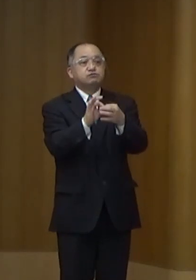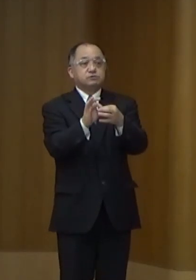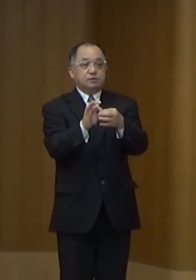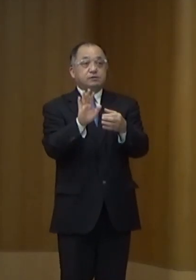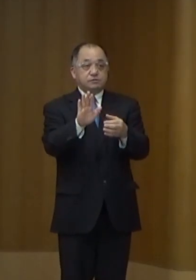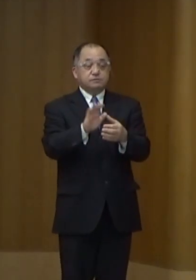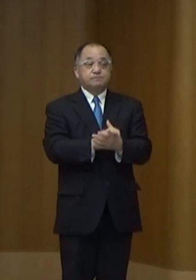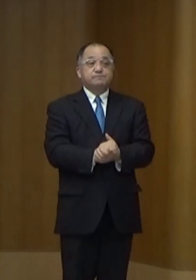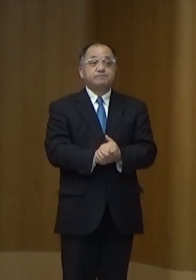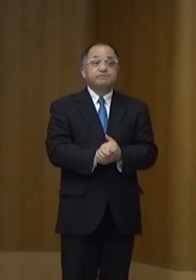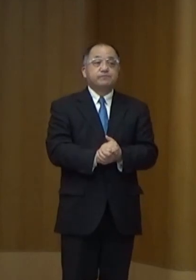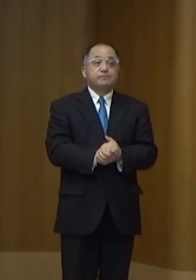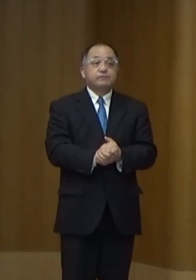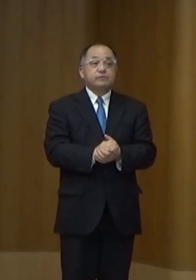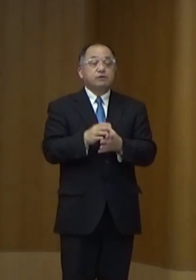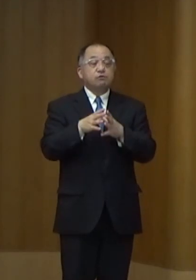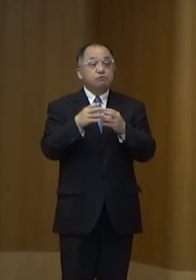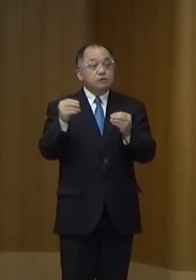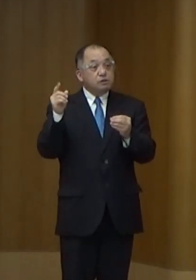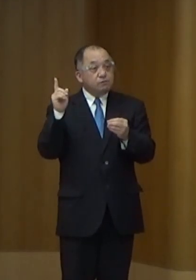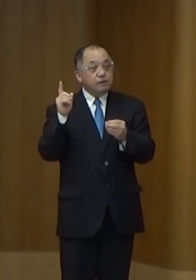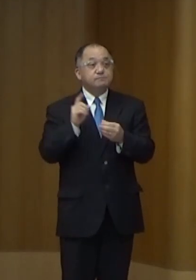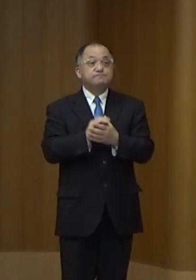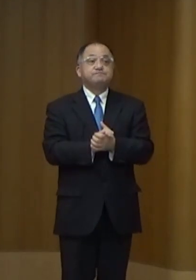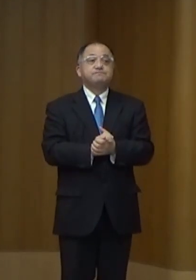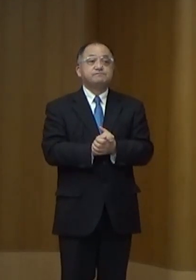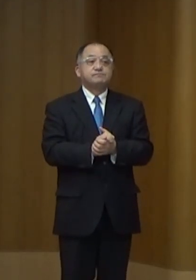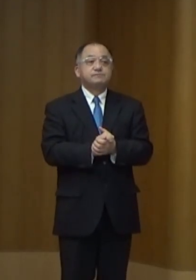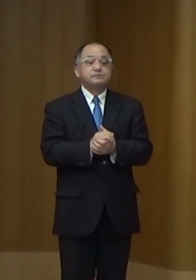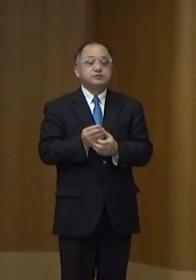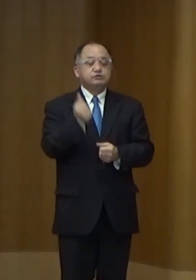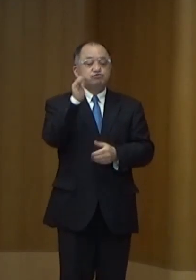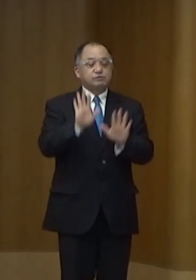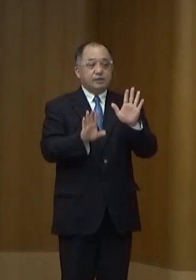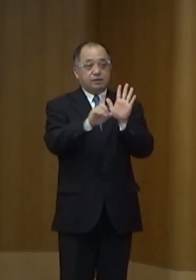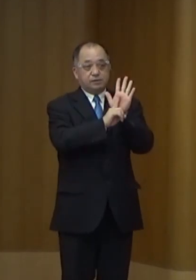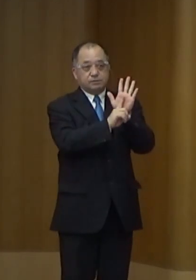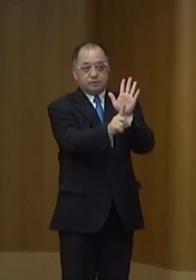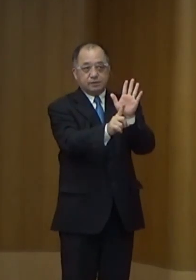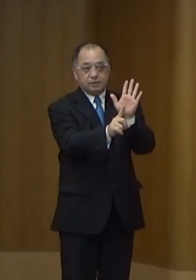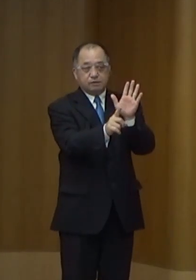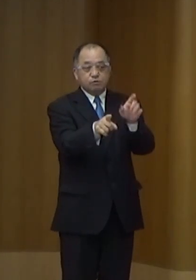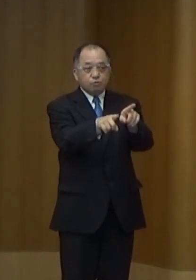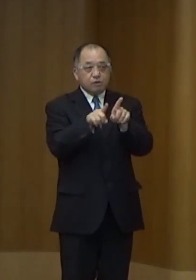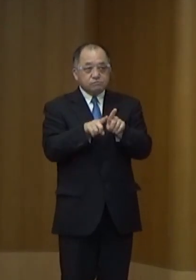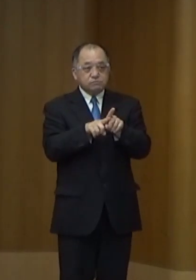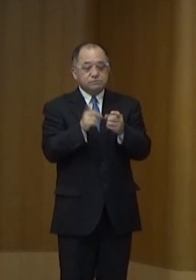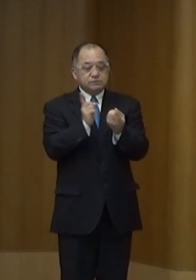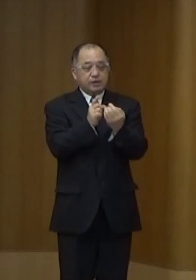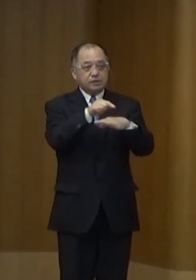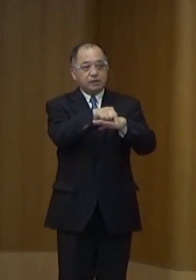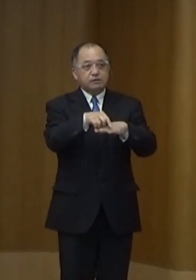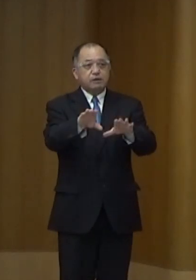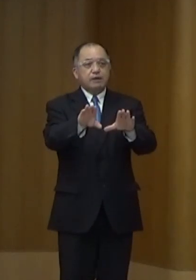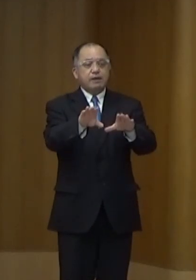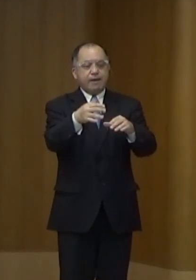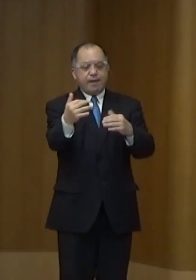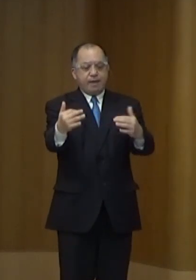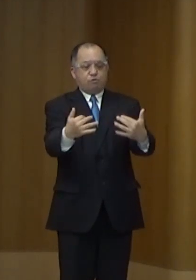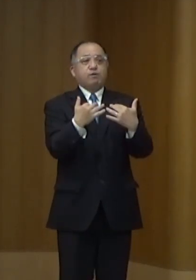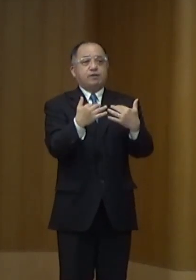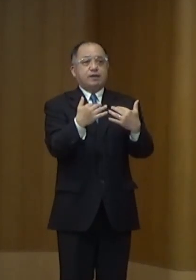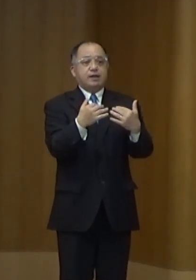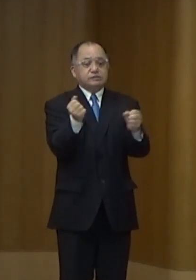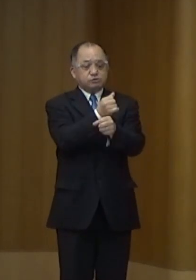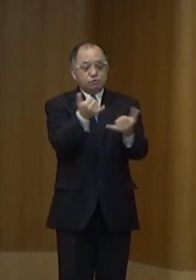。国では緊急事態宣言に伴う対策によって影響を受けた事業者